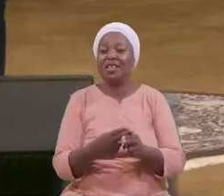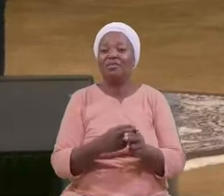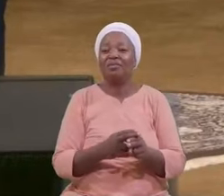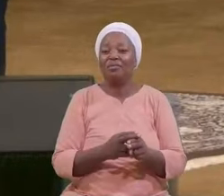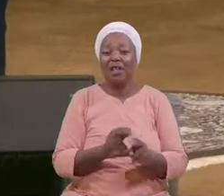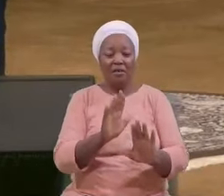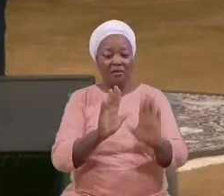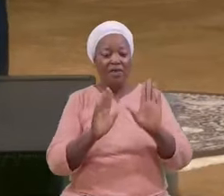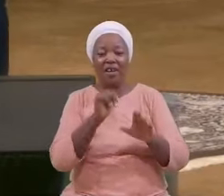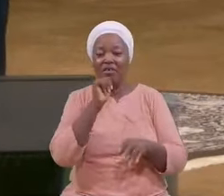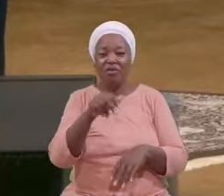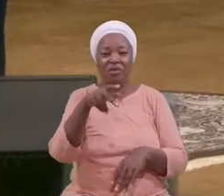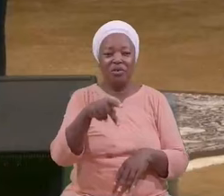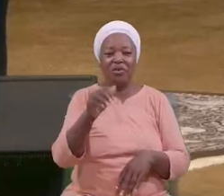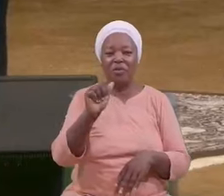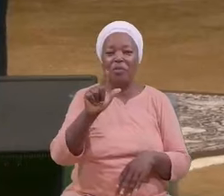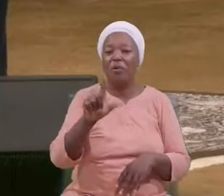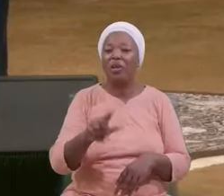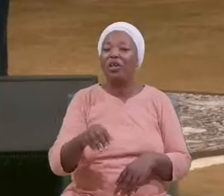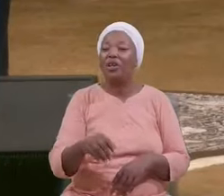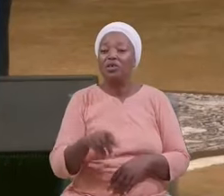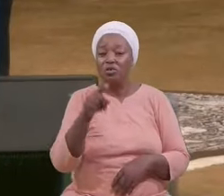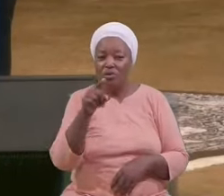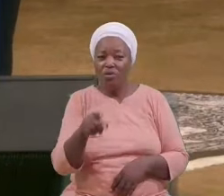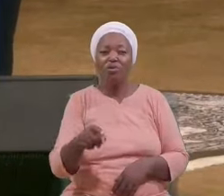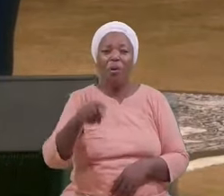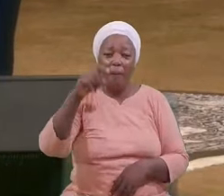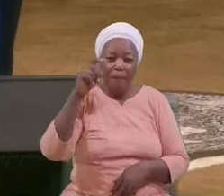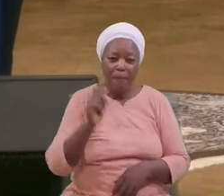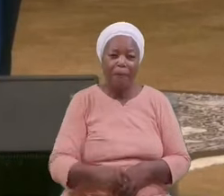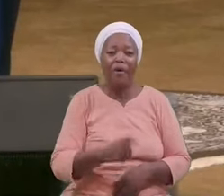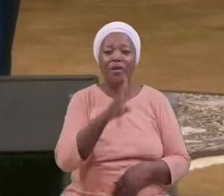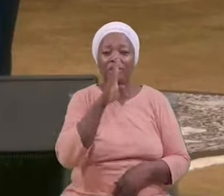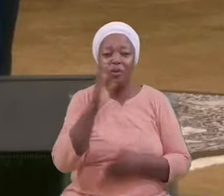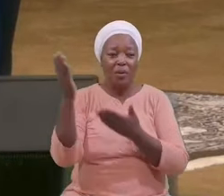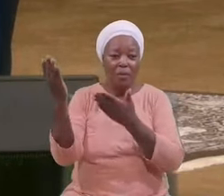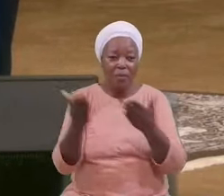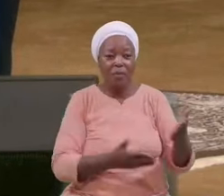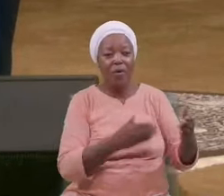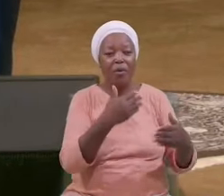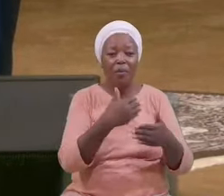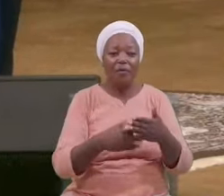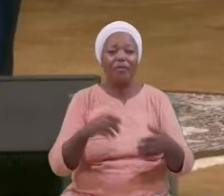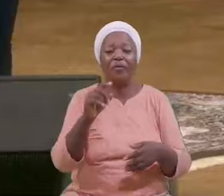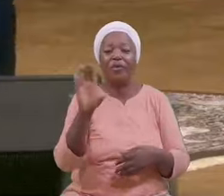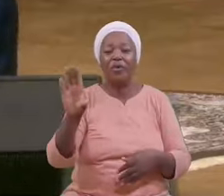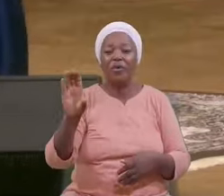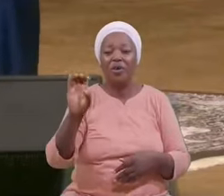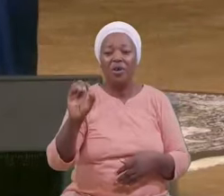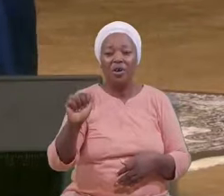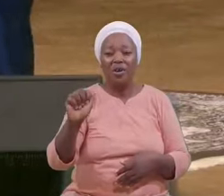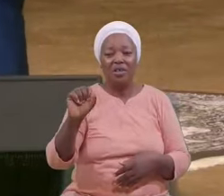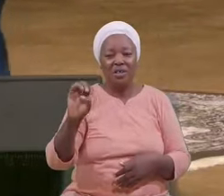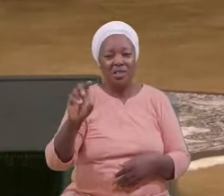Il m'a dit, Paul, ne crains point. Il faut que tu comparaisses devant César. Ce que l'ange a dit,